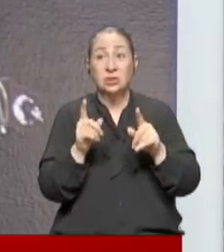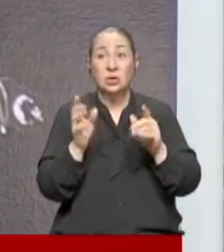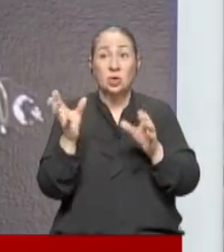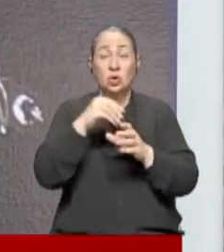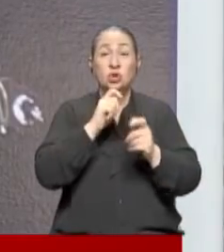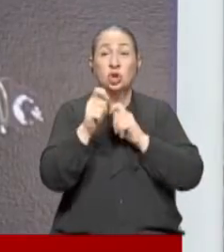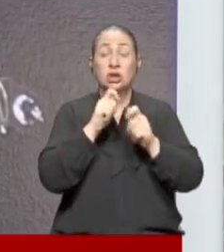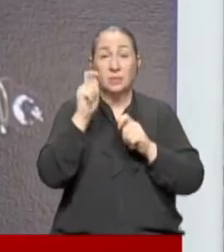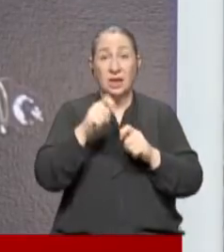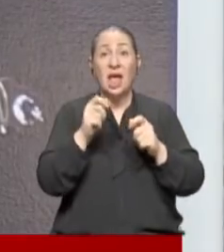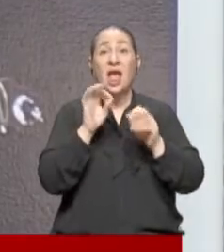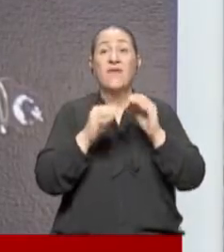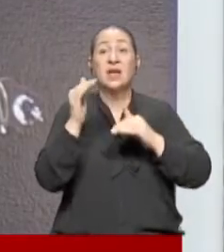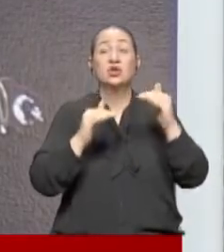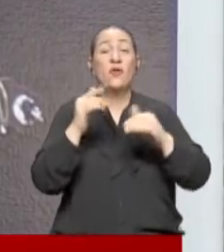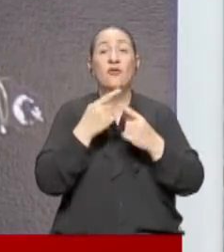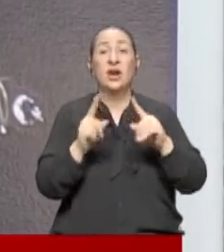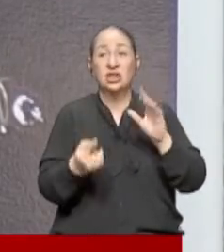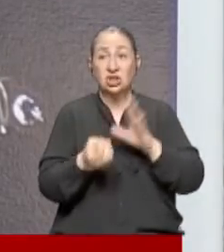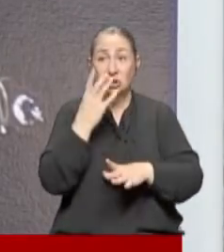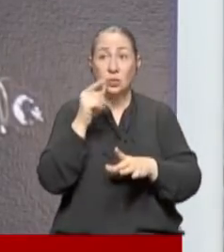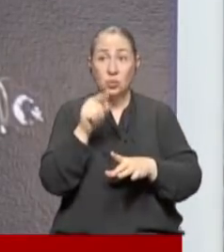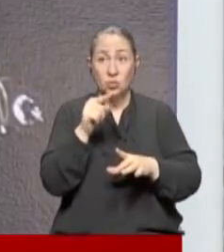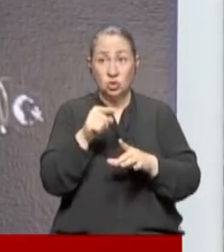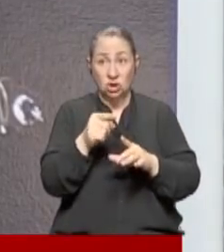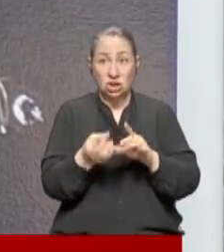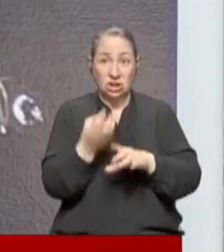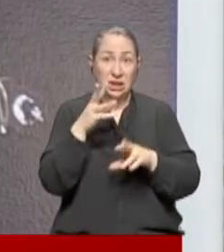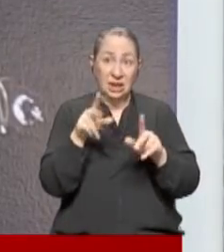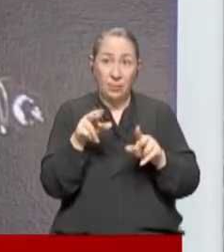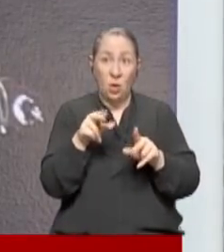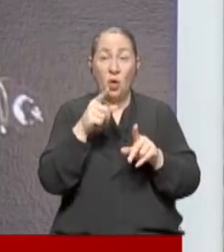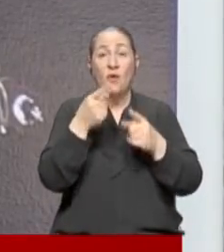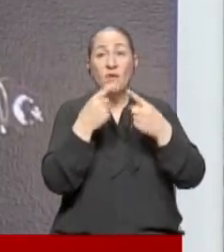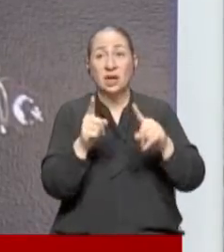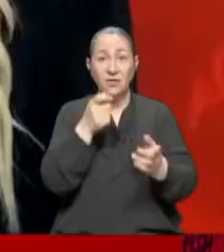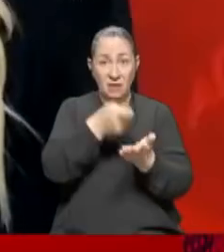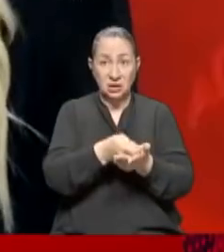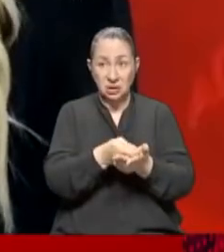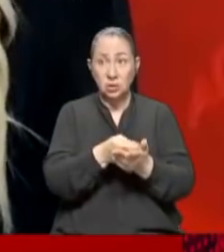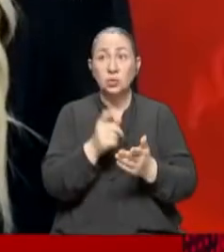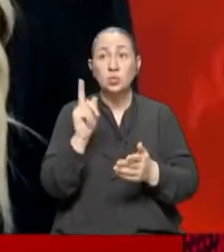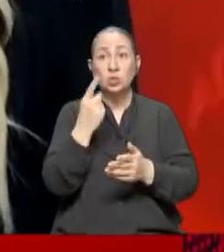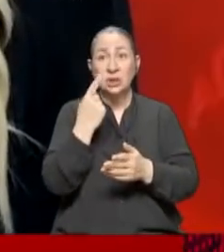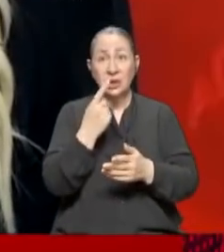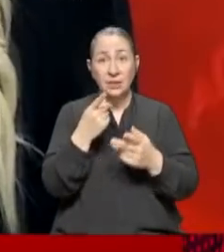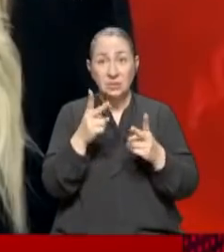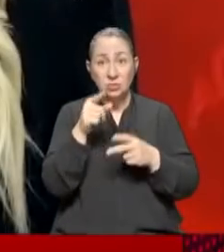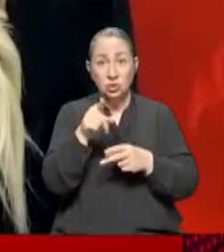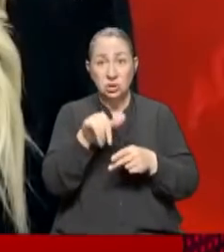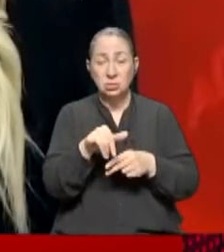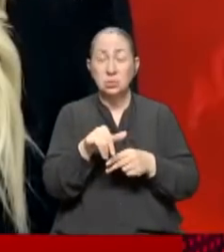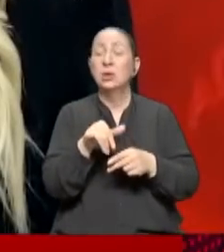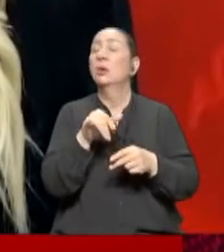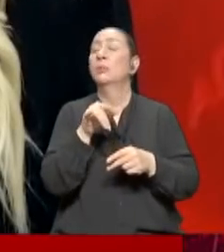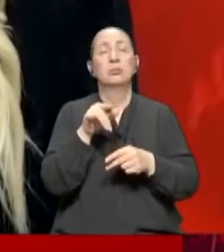sözleşmeler yaptık. Enflasyon farkı ortaya çıktığı zaman bu konjonktürde çıktığı gibi o farkları verdik. Müjde diyebilir miyiz bunun için? Gamze